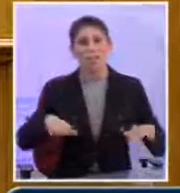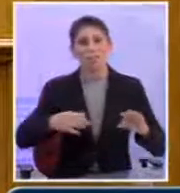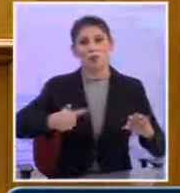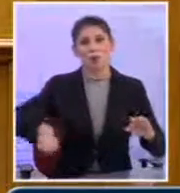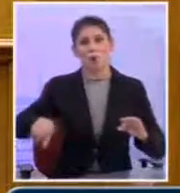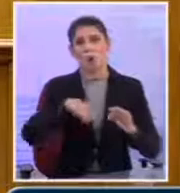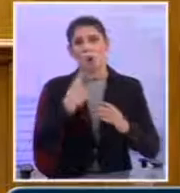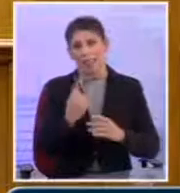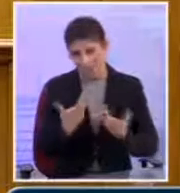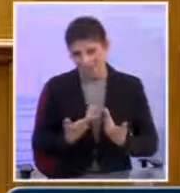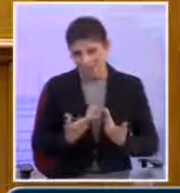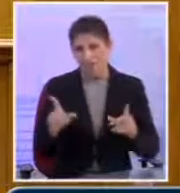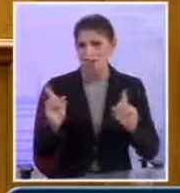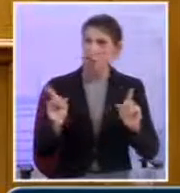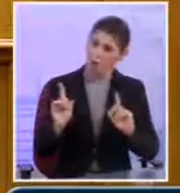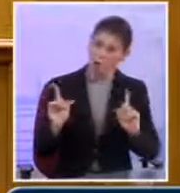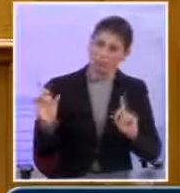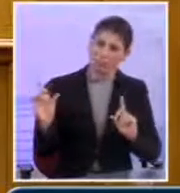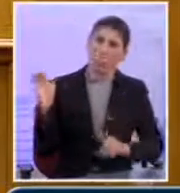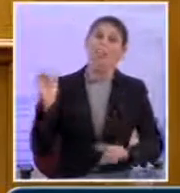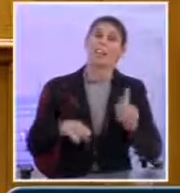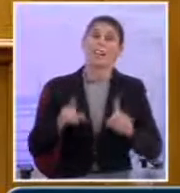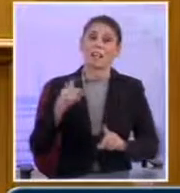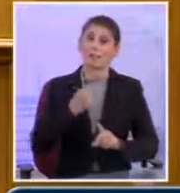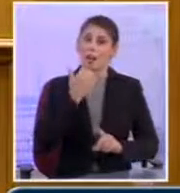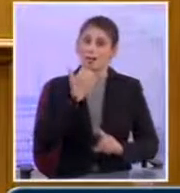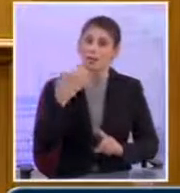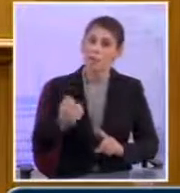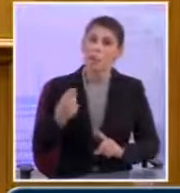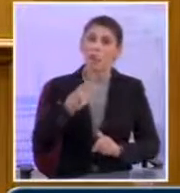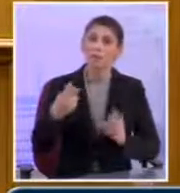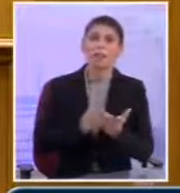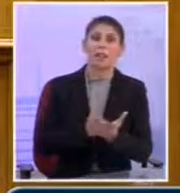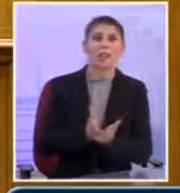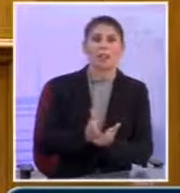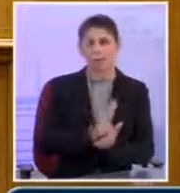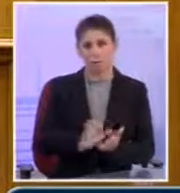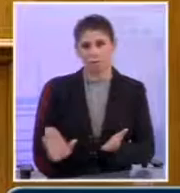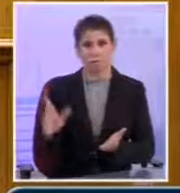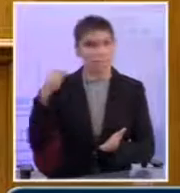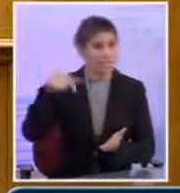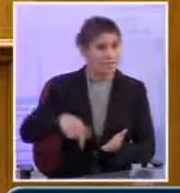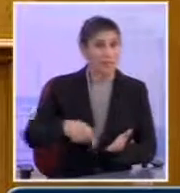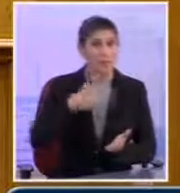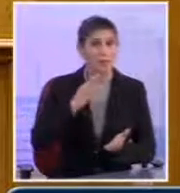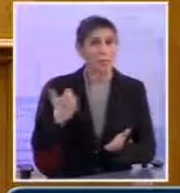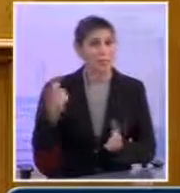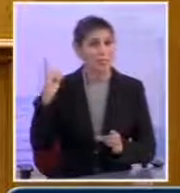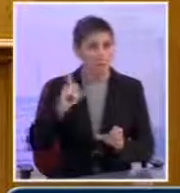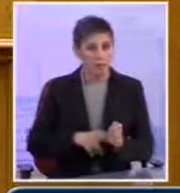ένα. Όχι, δεν είναι κάποια λάθη. Υπάρχουν ζητήματα ηθικά. Σήμερα λοιπόν υπάρχει